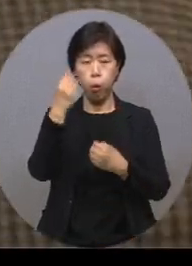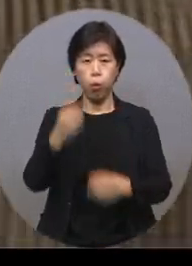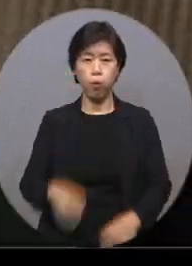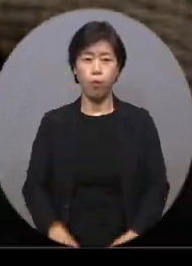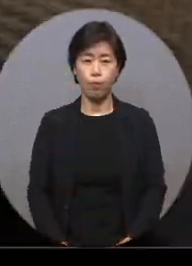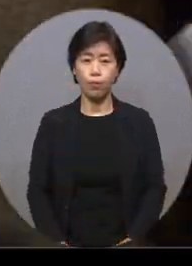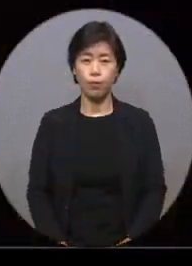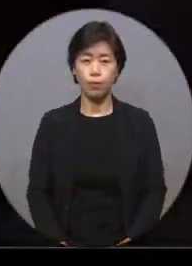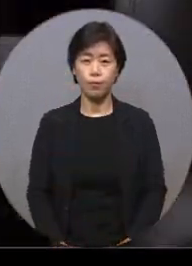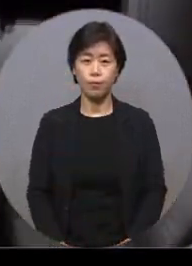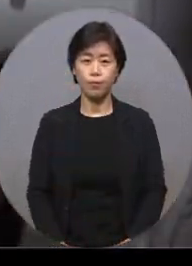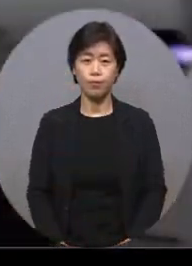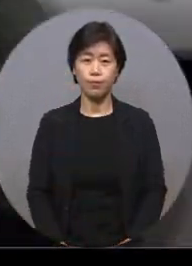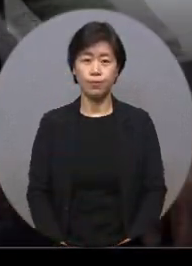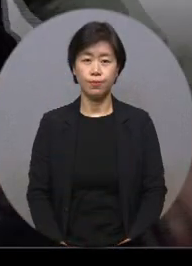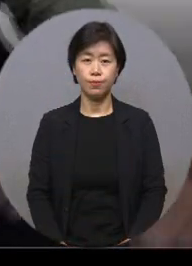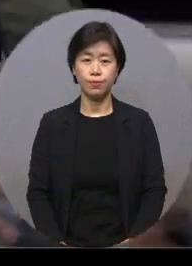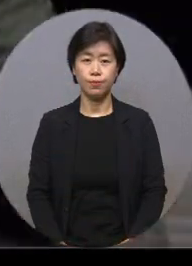괜찮아요.